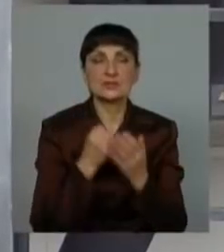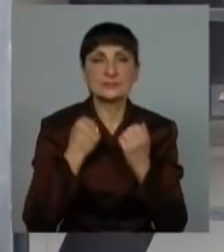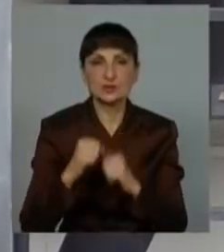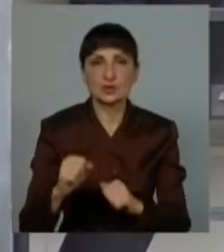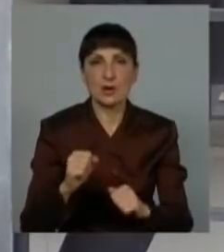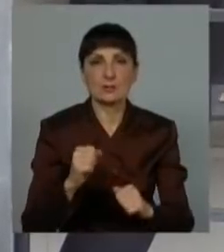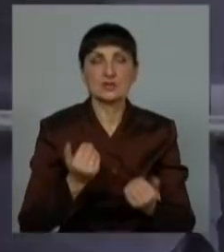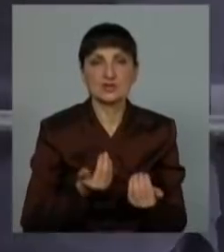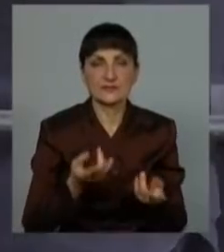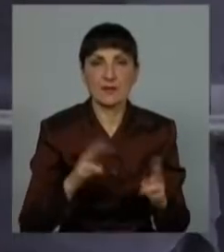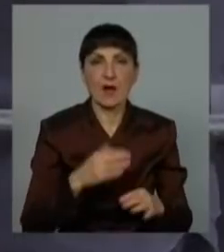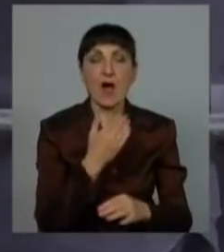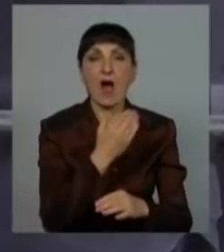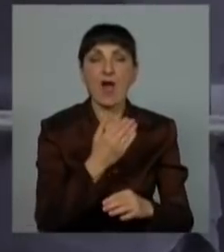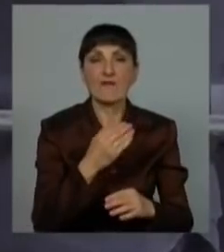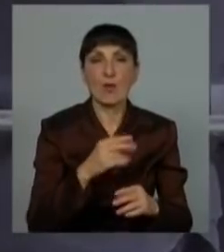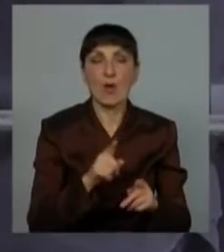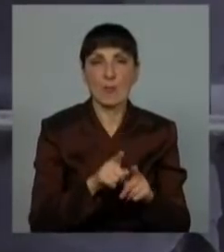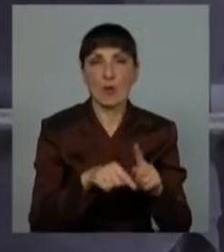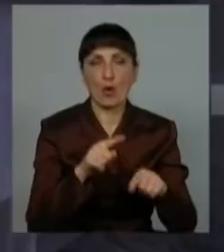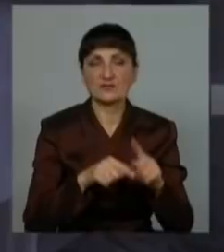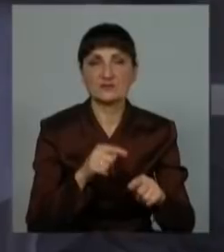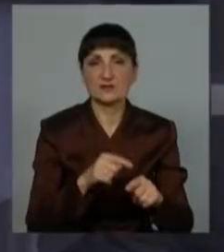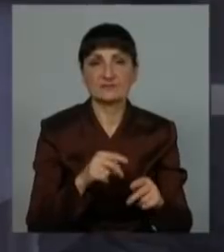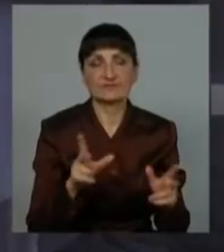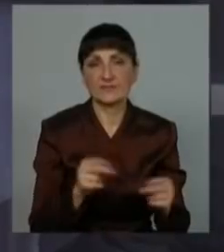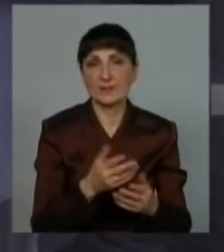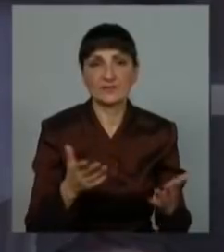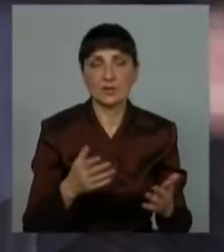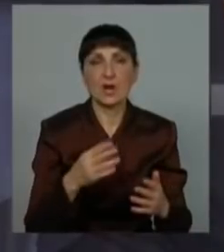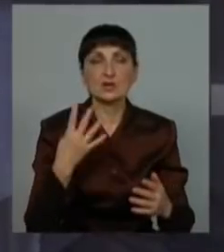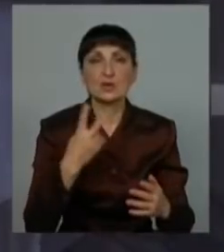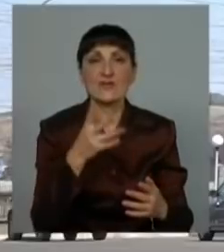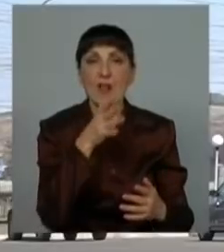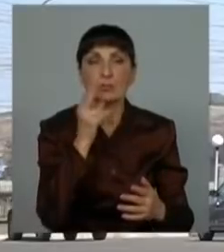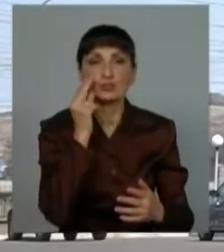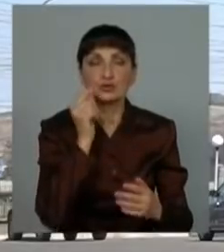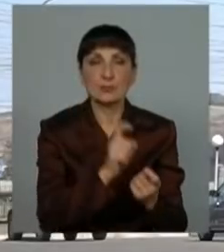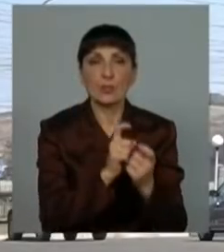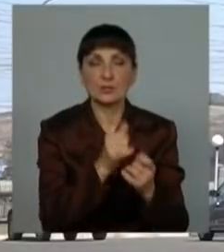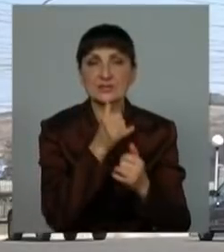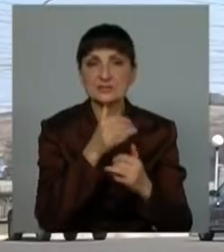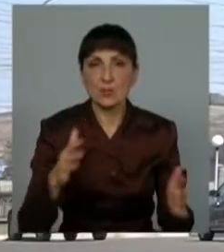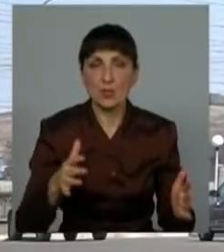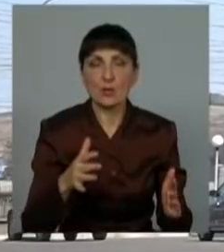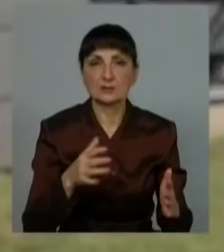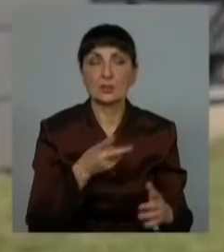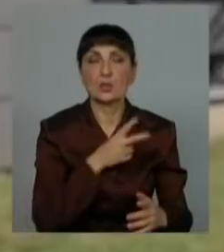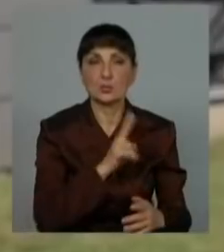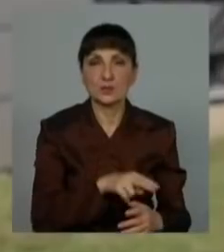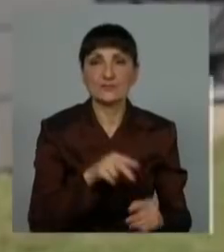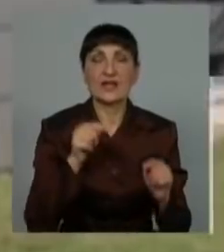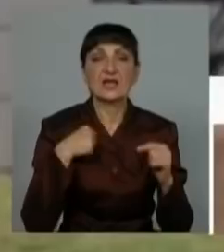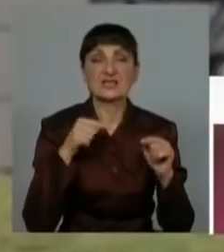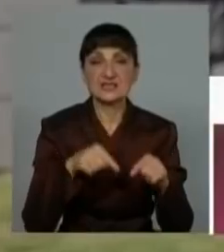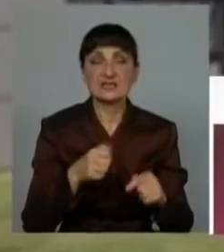печальной участи. А вот Шурину Егора повезло куда меньше. Организм 42-летнего мужчины не смог противостоять натиску коронавируса. Я вот здесь,